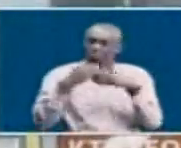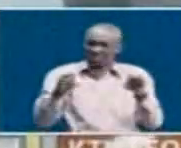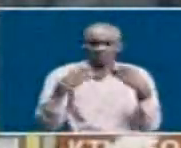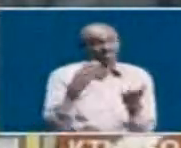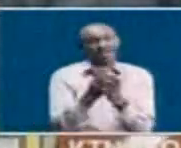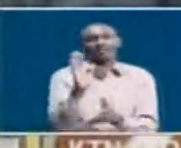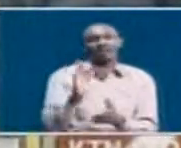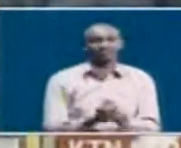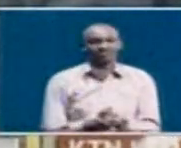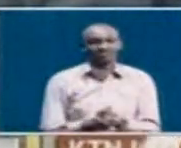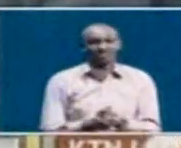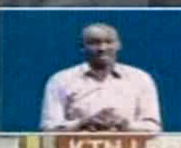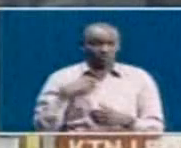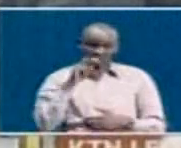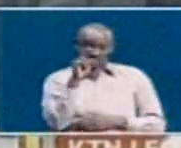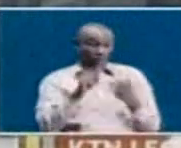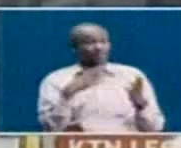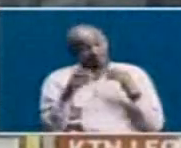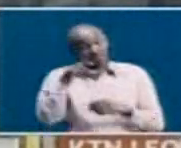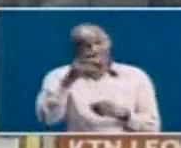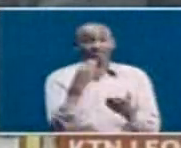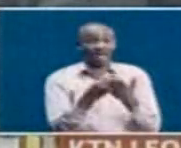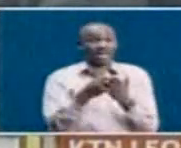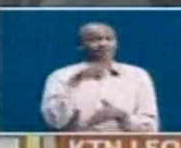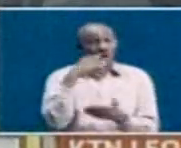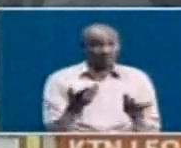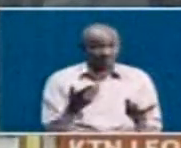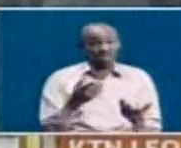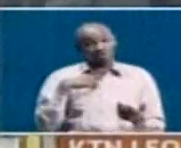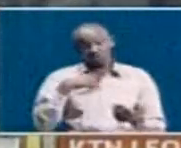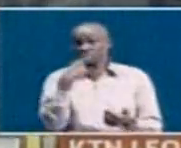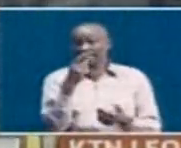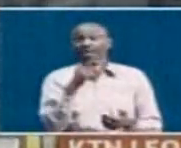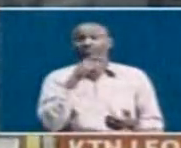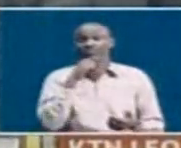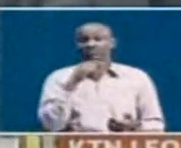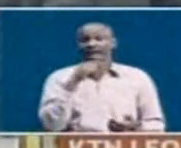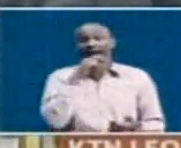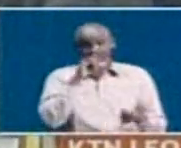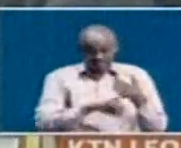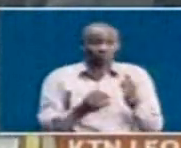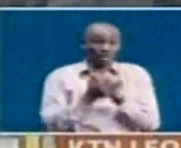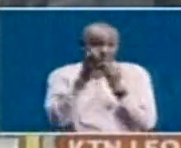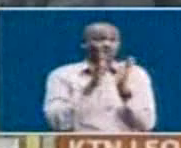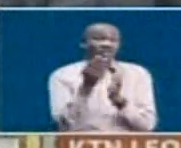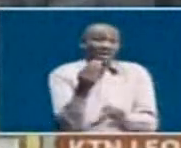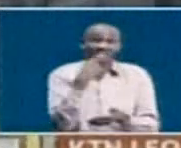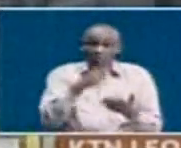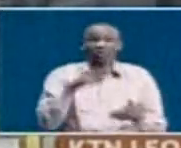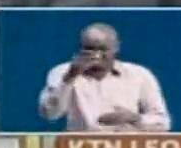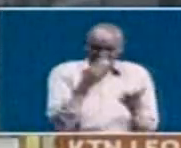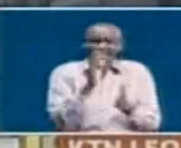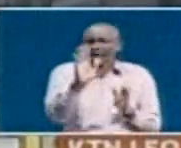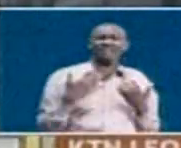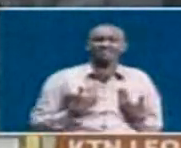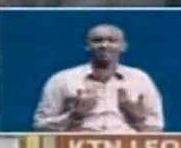zao. Unaonekana kama wewe uko na pesa zaidi. Yaani hata kama ni mzee ukimwambia nisaidie na pesa kadhaa na kuambia si wewe uko na